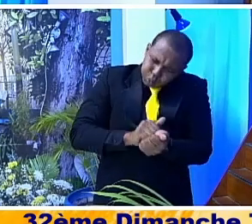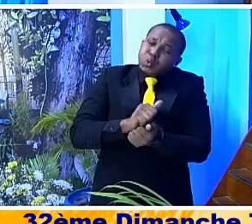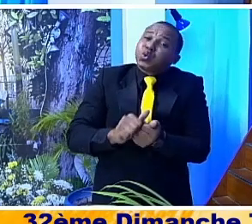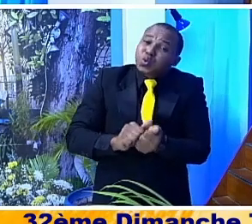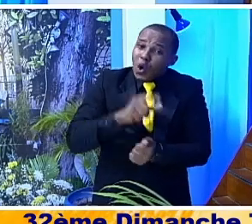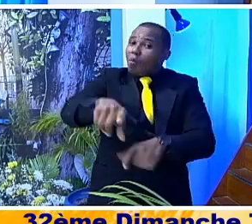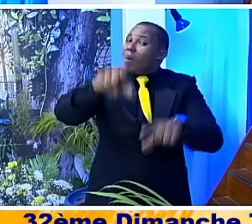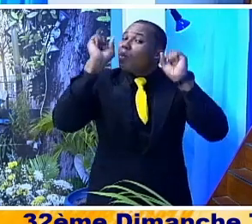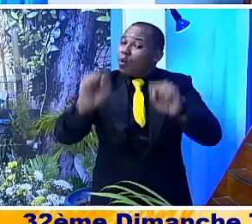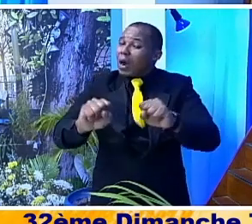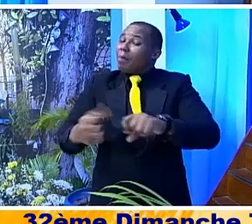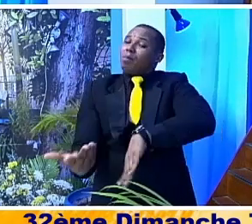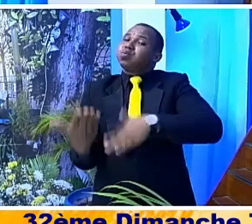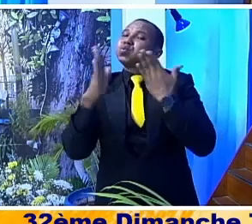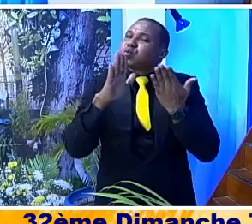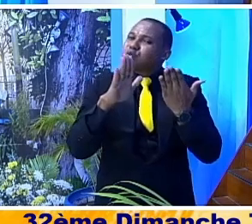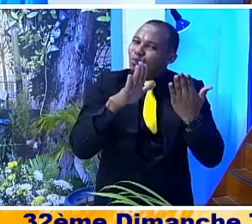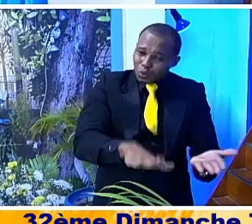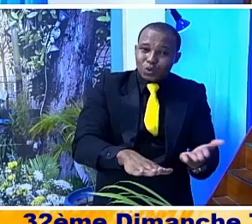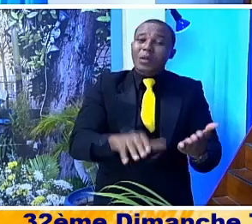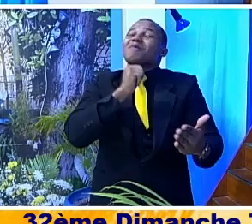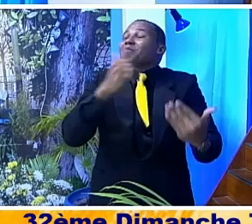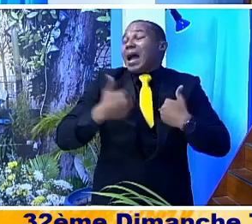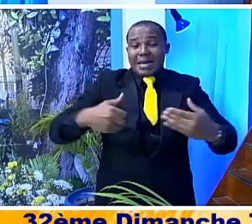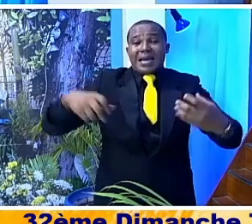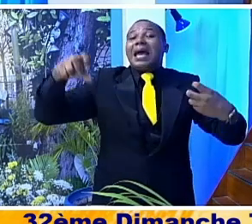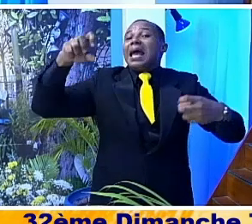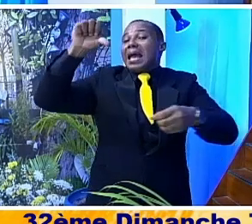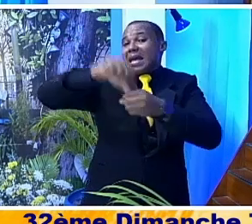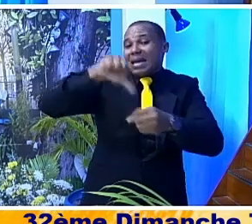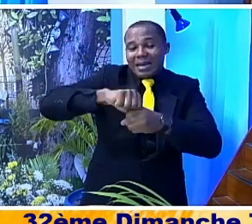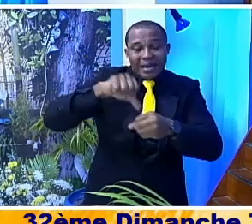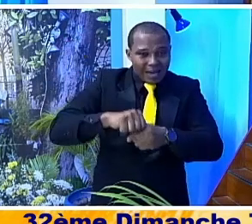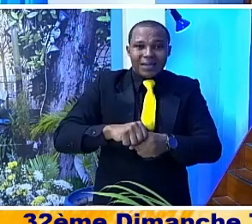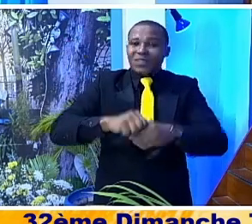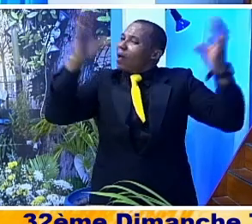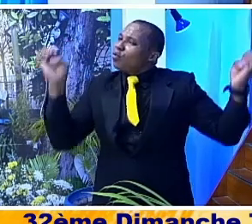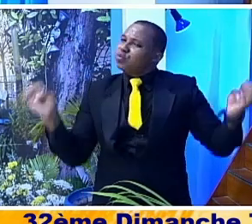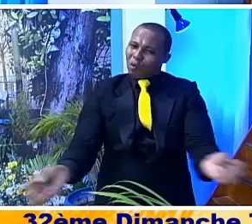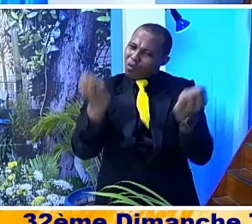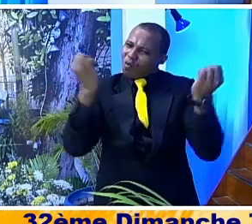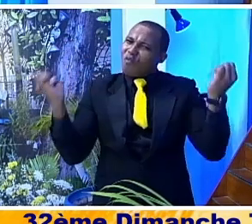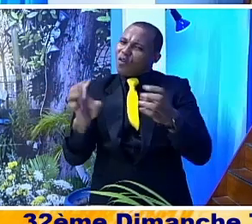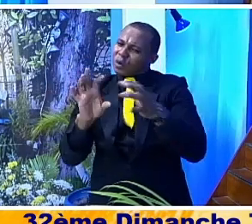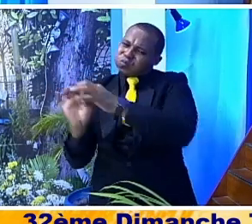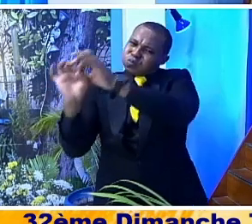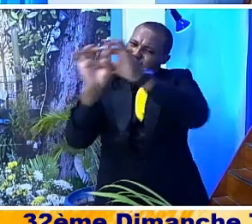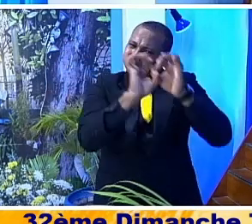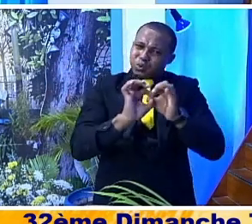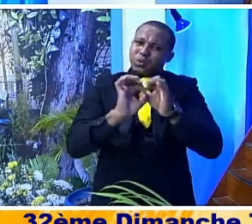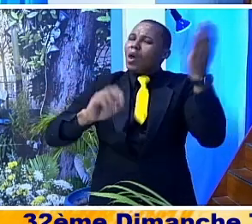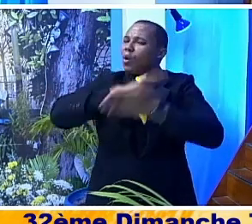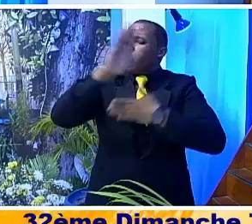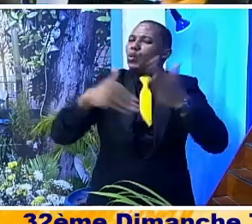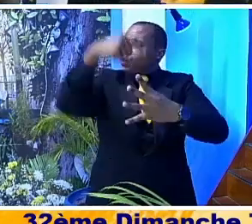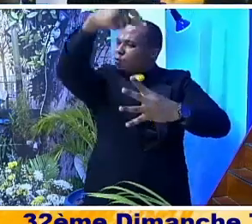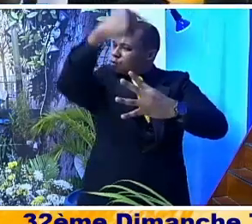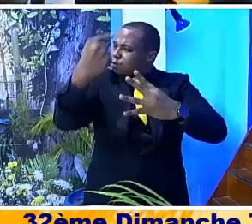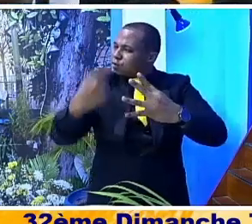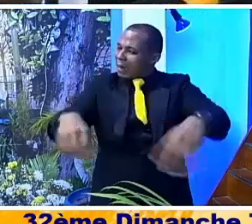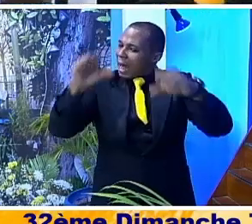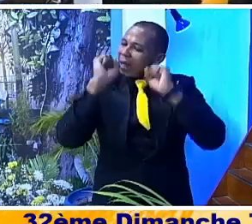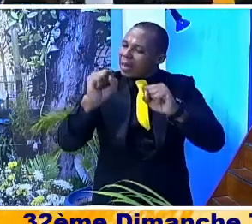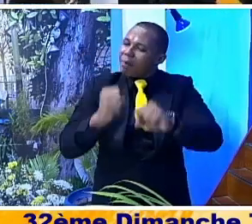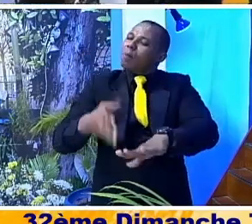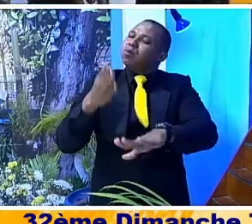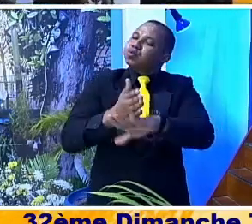que, yon simple effort de solidarité, t'es capable de permettre tout bagay améliorer. Vraiment, c'est